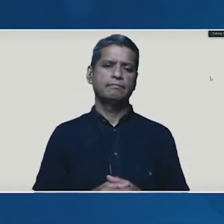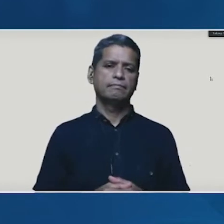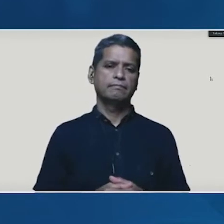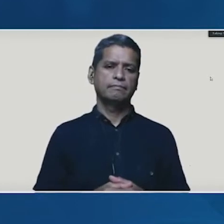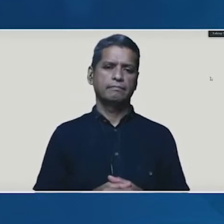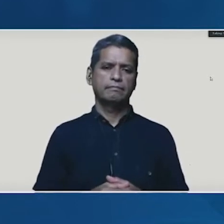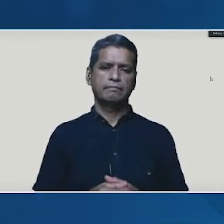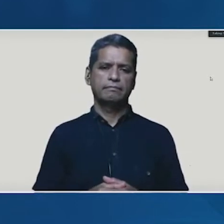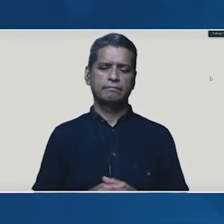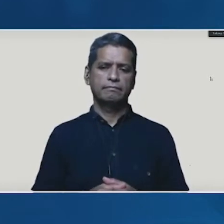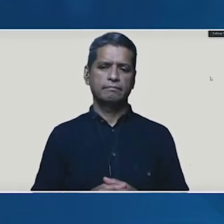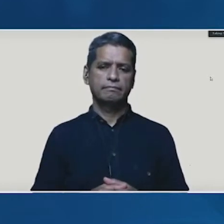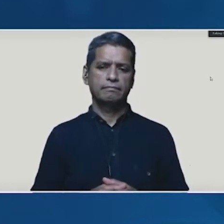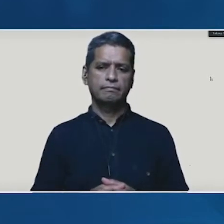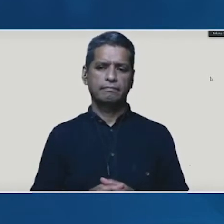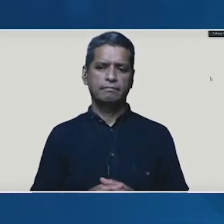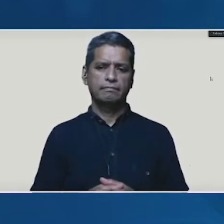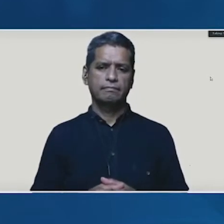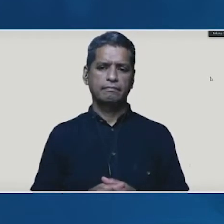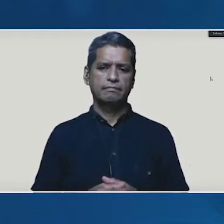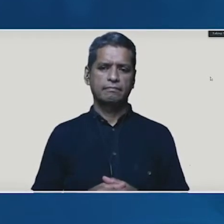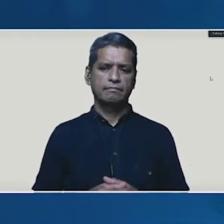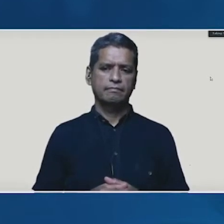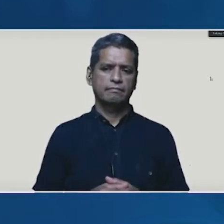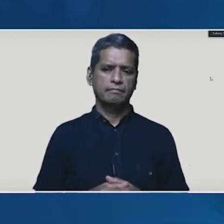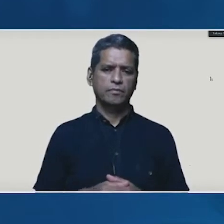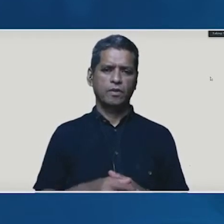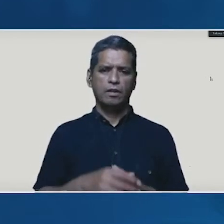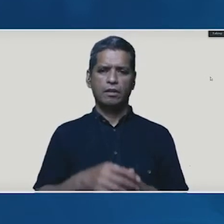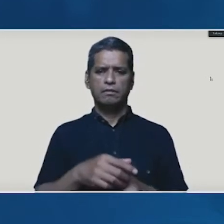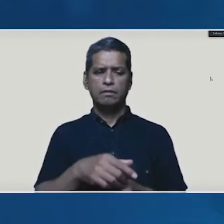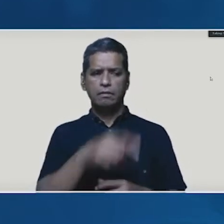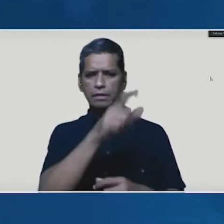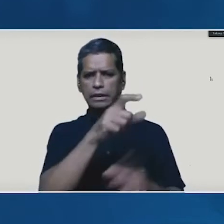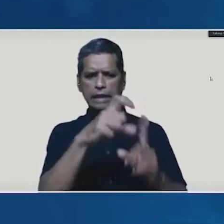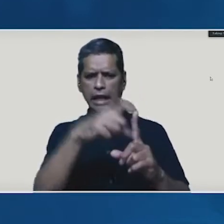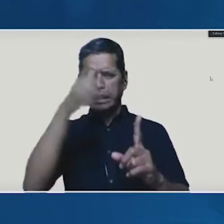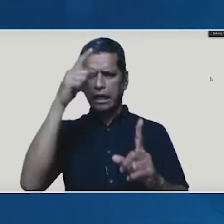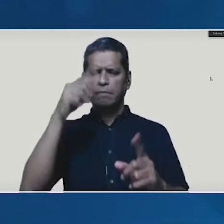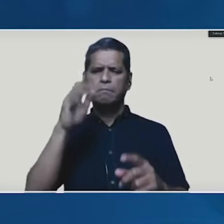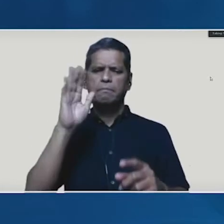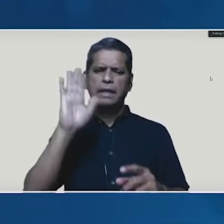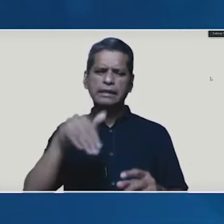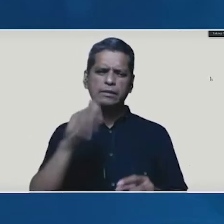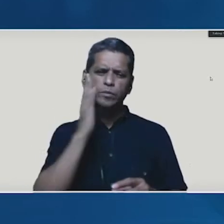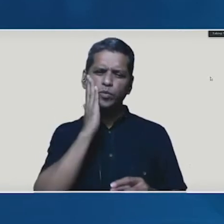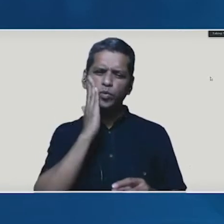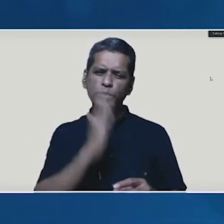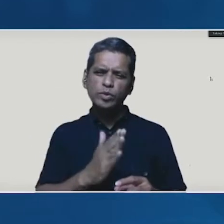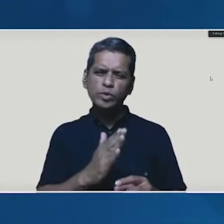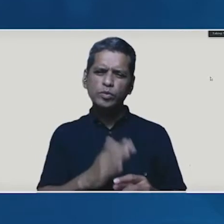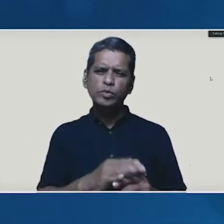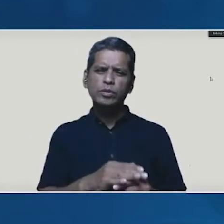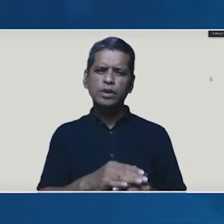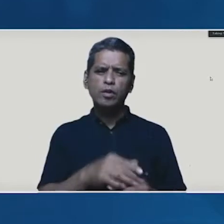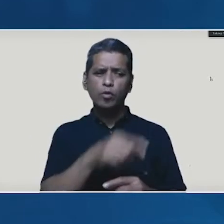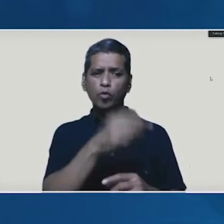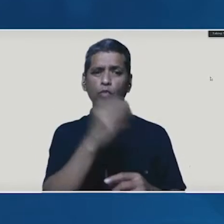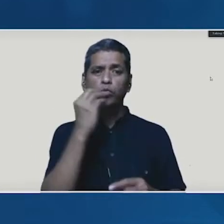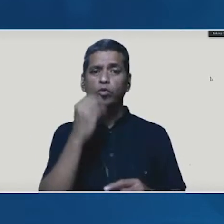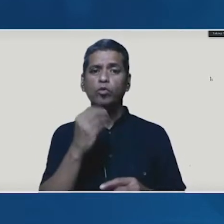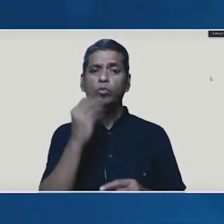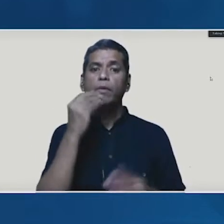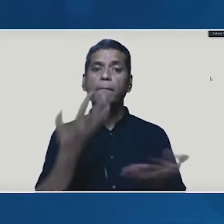engkau kau masih muda karena itu itu mungkin hanya umurnya baru 20 tahun setelah